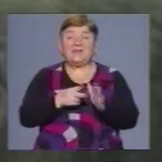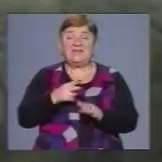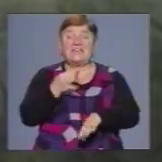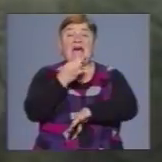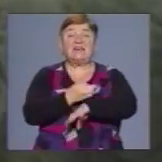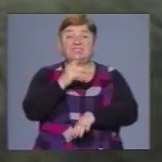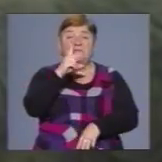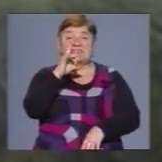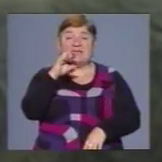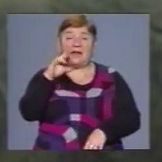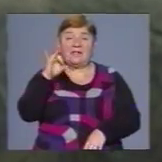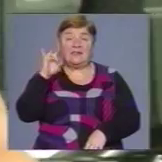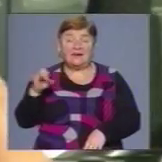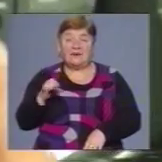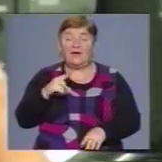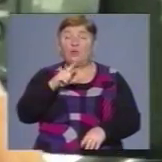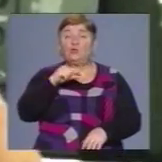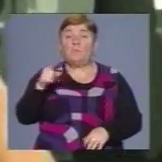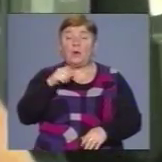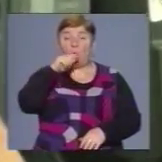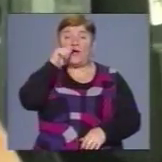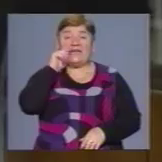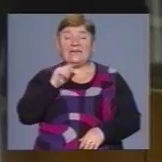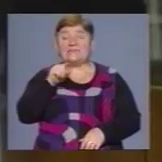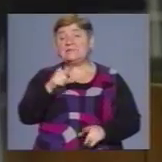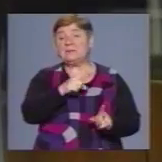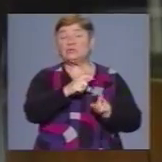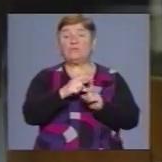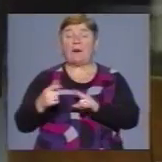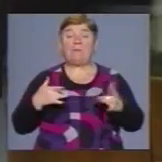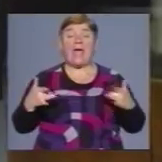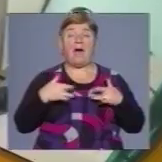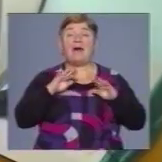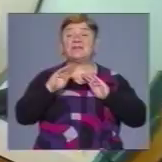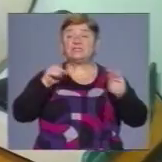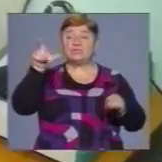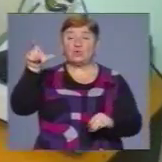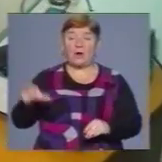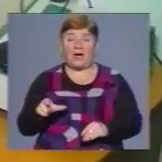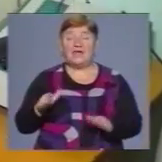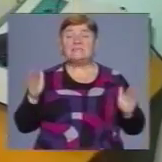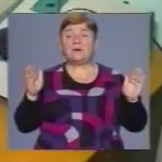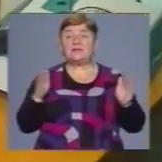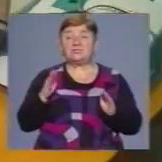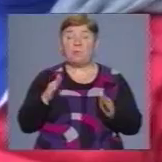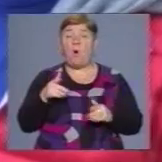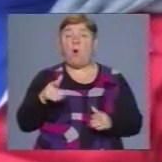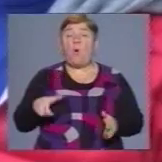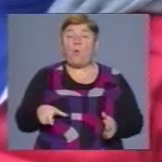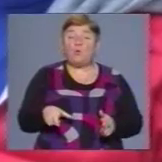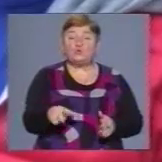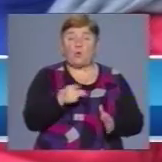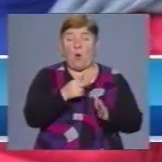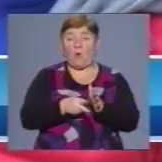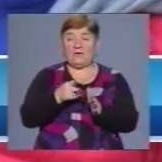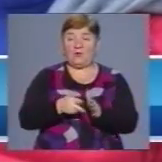чергу Бахман проїдеться вузькоколійними маршрутами України. Це, за словами режисера, ідея, яка розкриває важливість збереження вузькоколійок. По суті, це